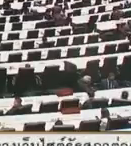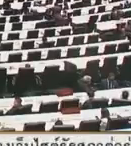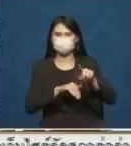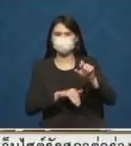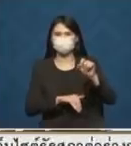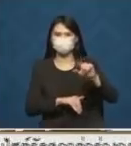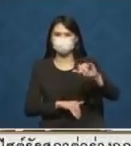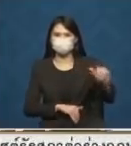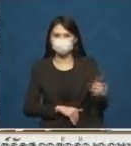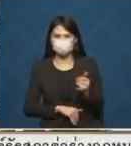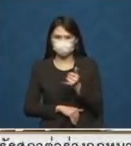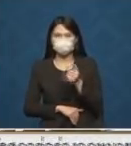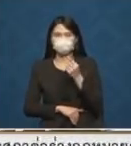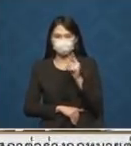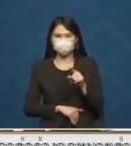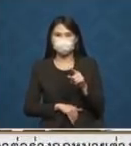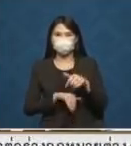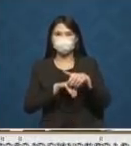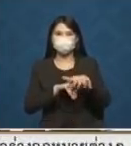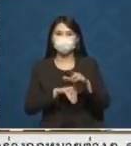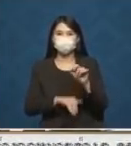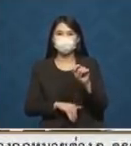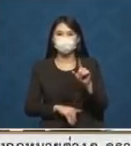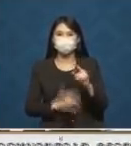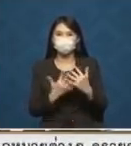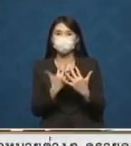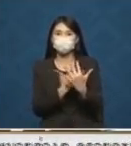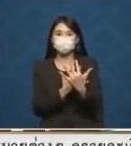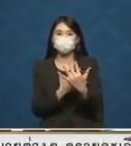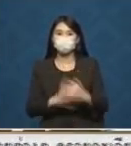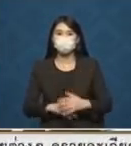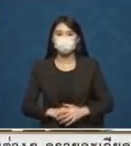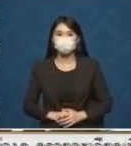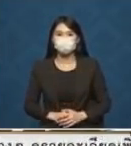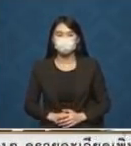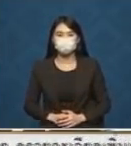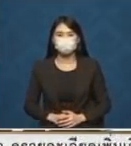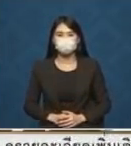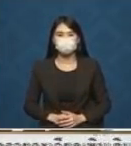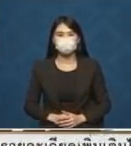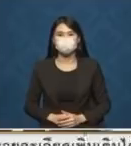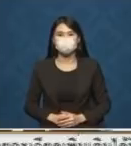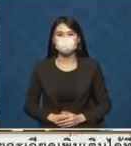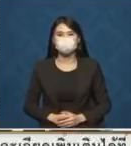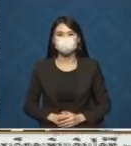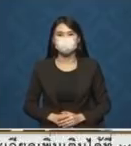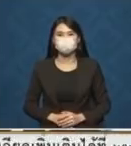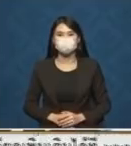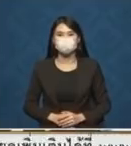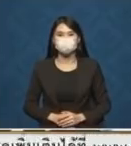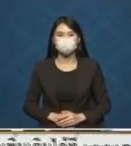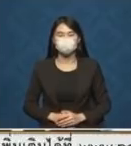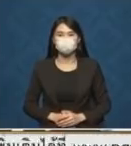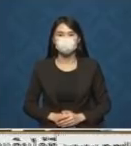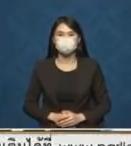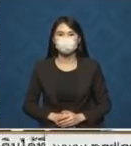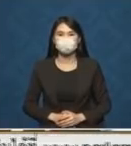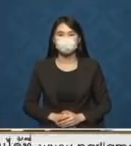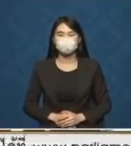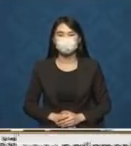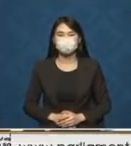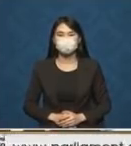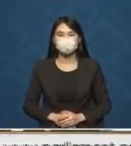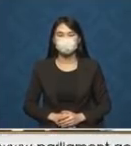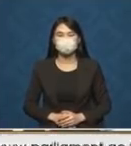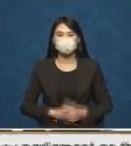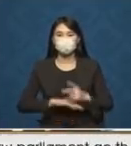าลเนี่ยมีส.ส.ในสภาประมาณ270กว่าที่270กว่าที่เนี่ย เอามาเข้าห้องประชุม240คนนี่ไม่มีปัญ